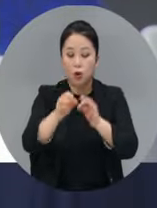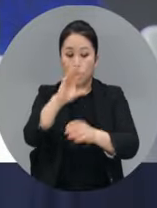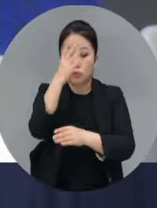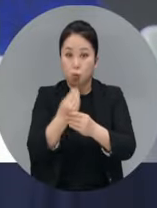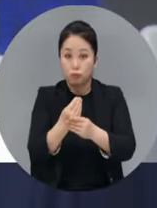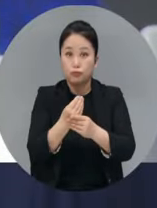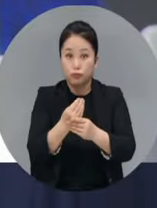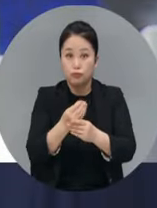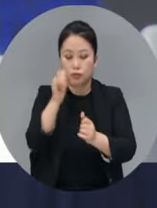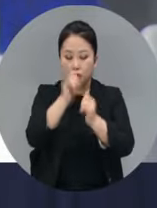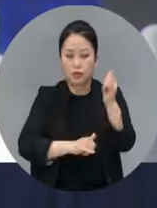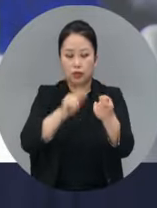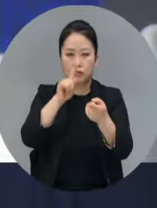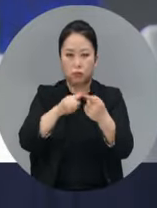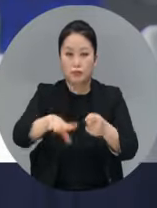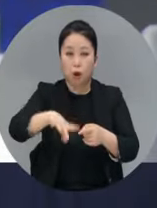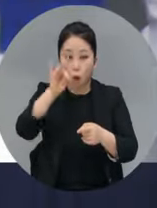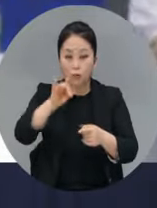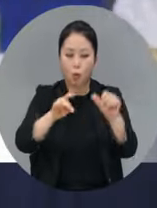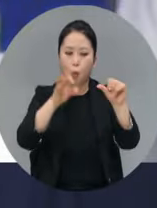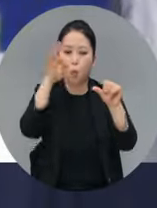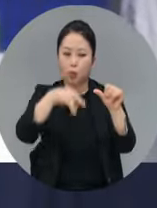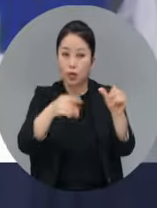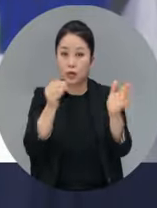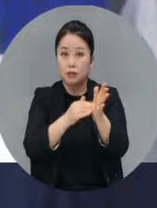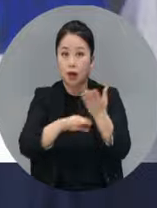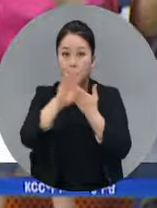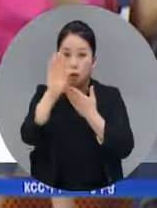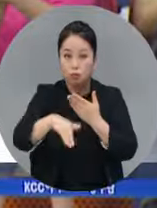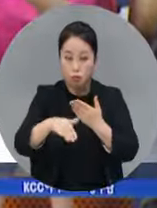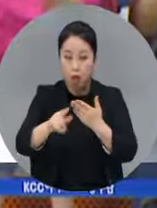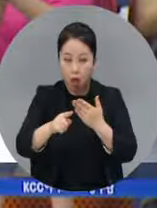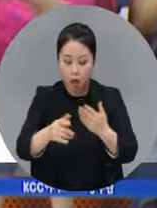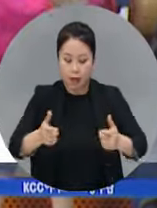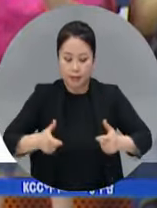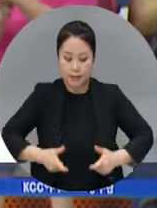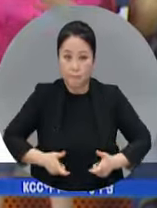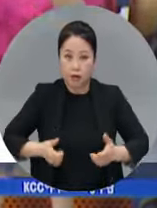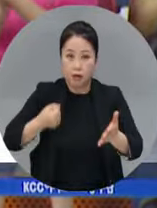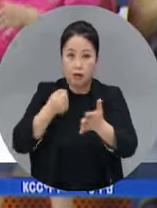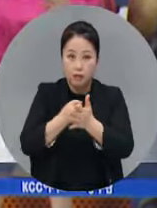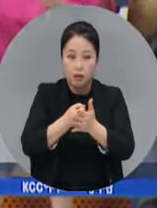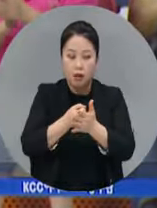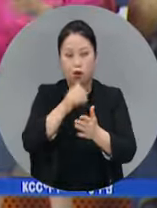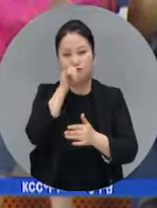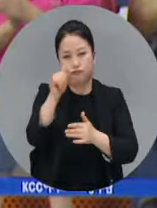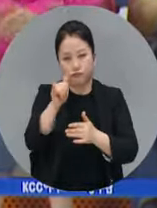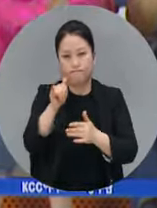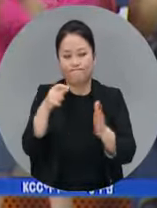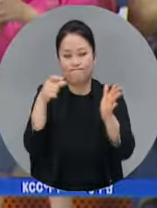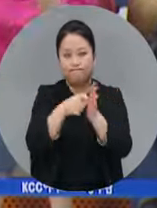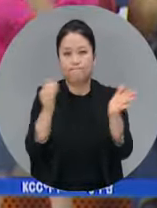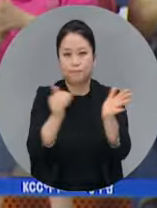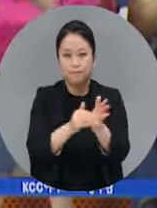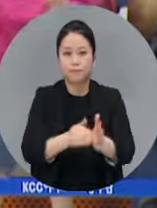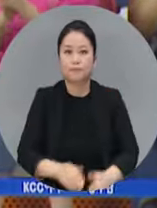처음으로 정규리그를 5위로 마친 뒤 챔피언 결정전에서 우승하는 기록을 세웠습니다.